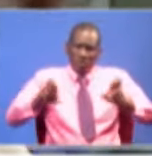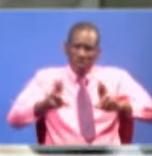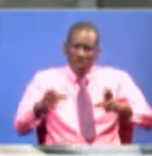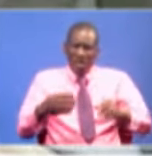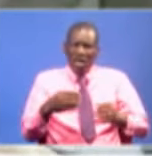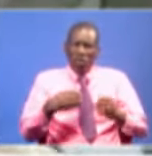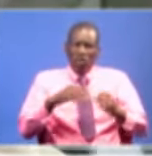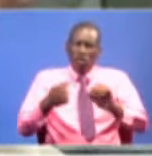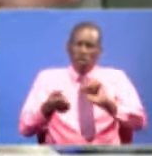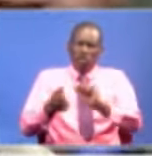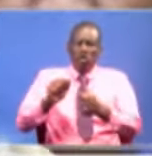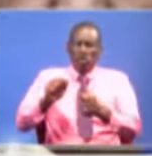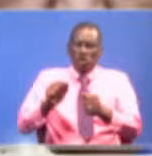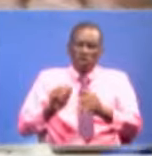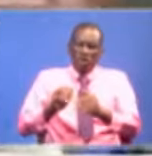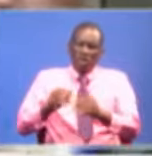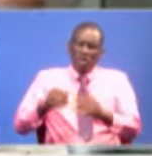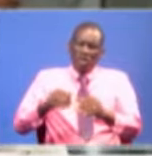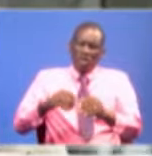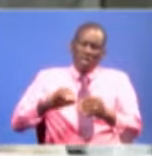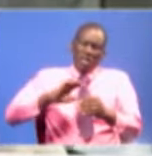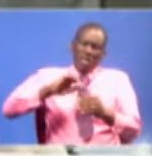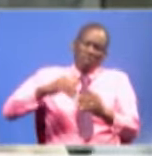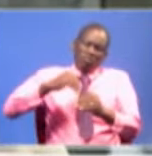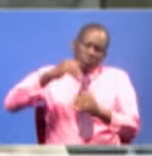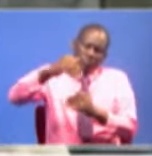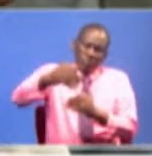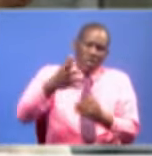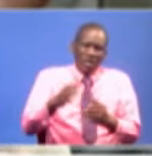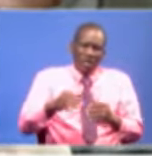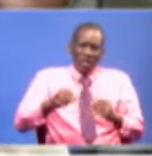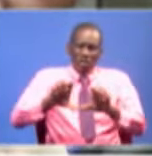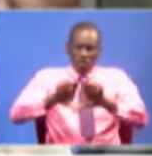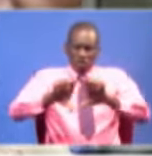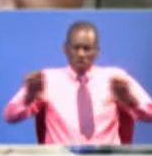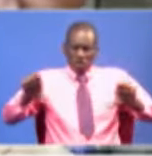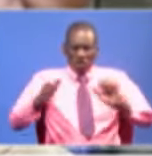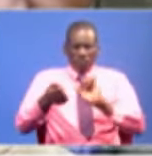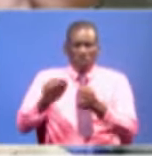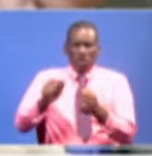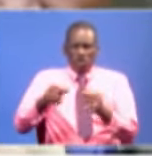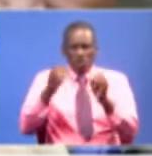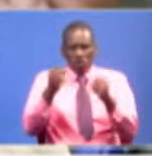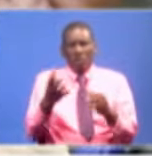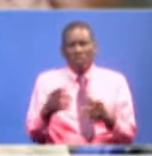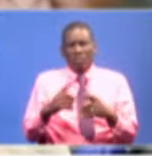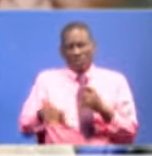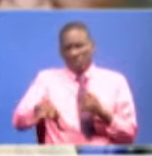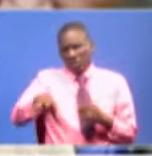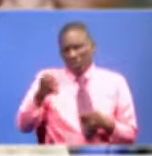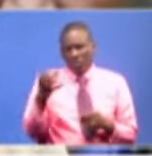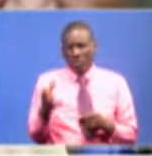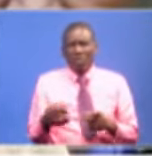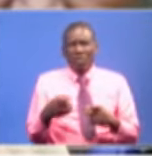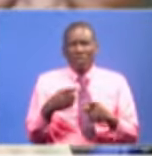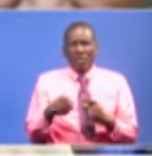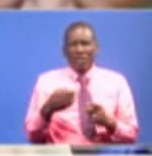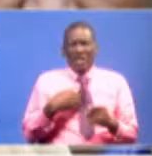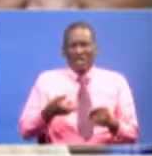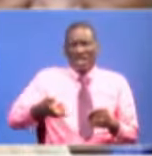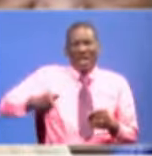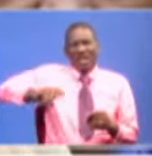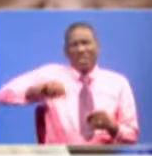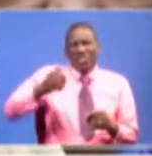mbele, lakini still hiyo mudguard nimepata hapo. Dashboard walikuwa wametoa kaika nyingine, lakini still nimepata iko hapo. Lakini walikuwa wameongeza